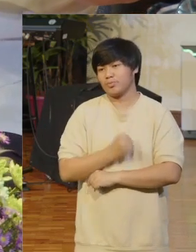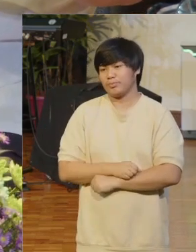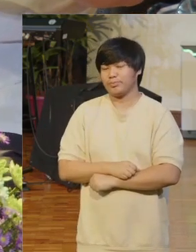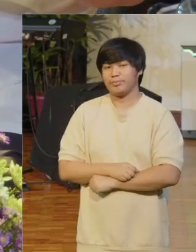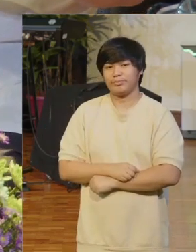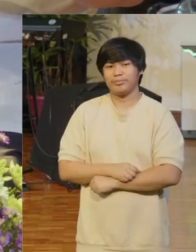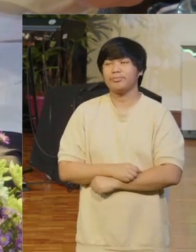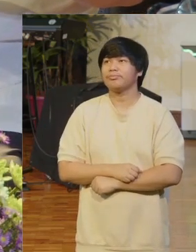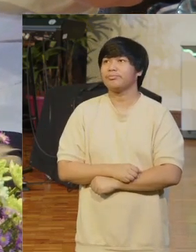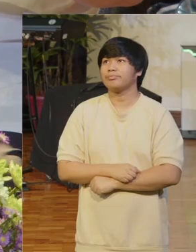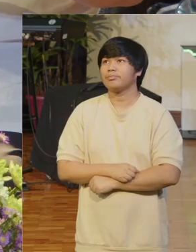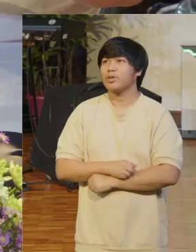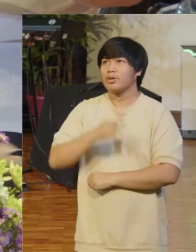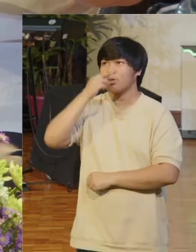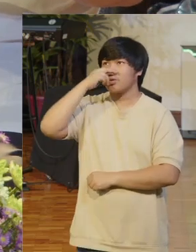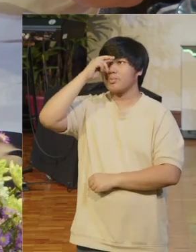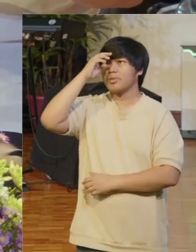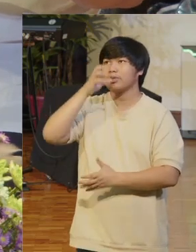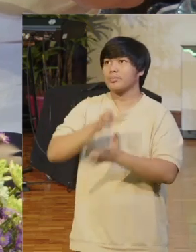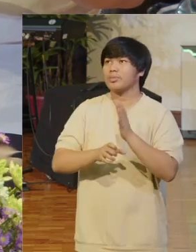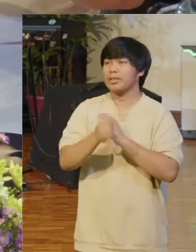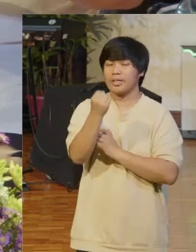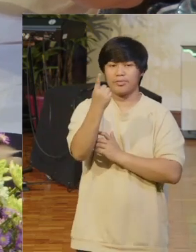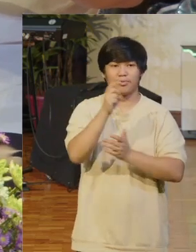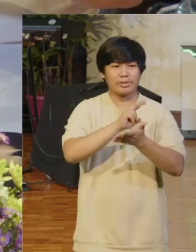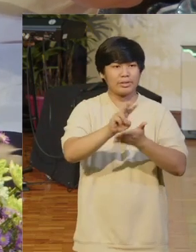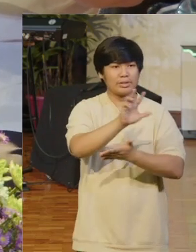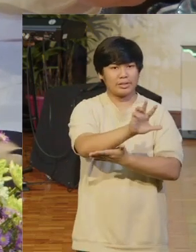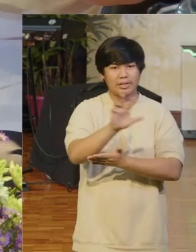Sabi sa Romans 11:33,